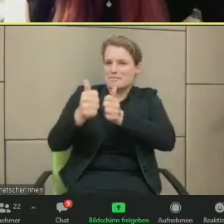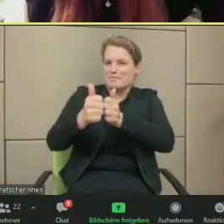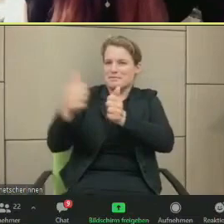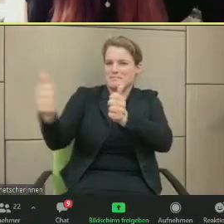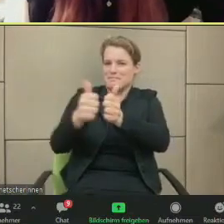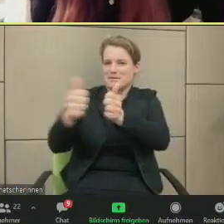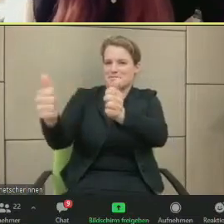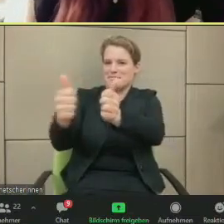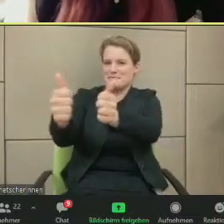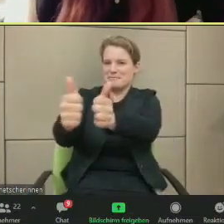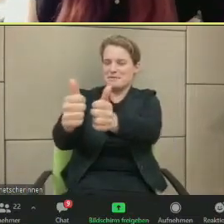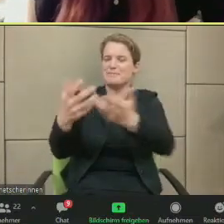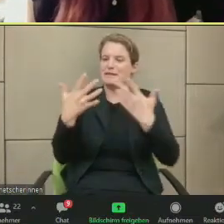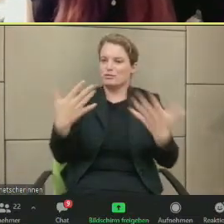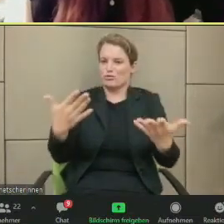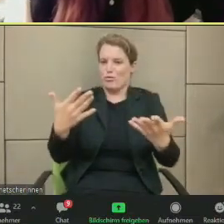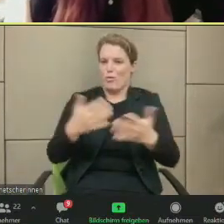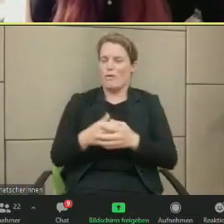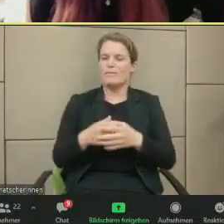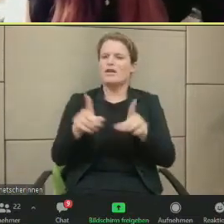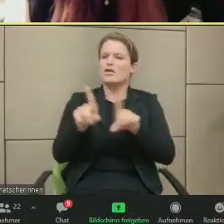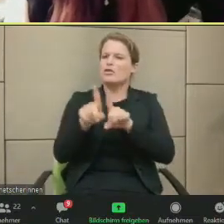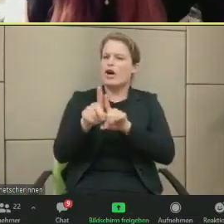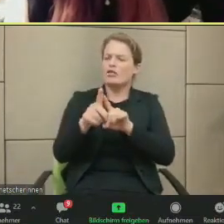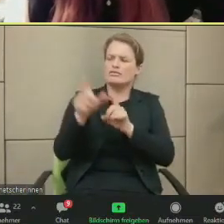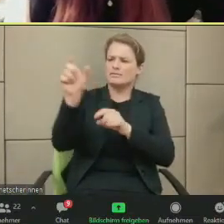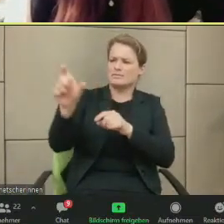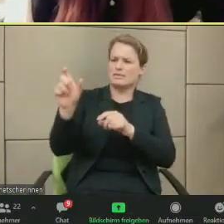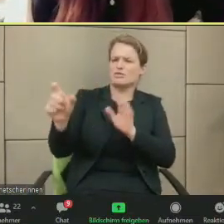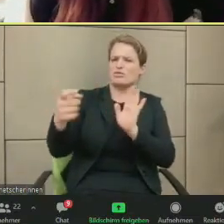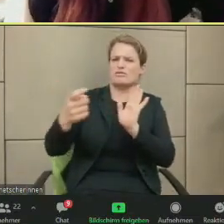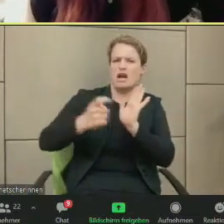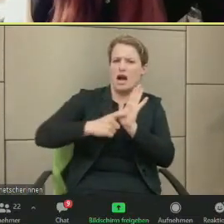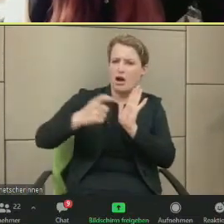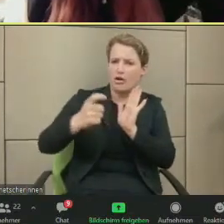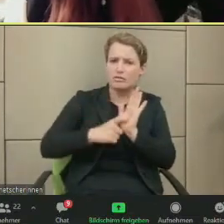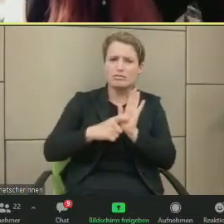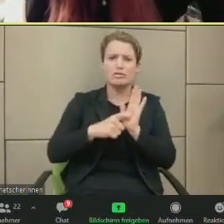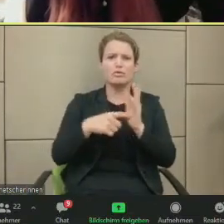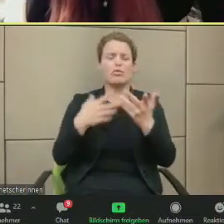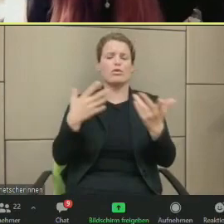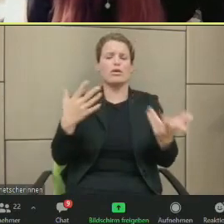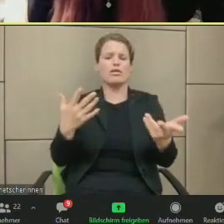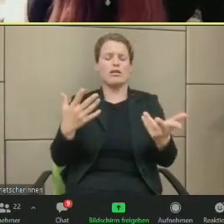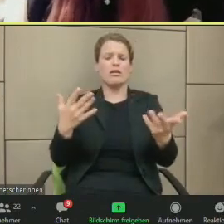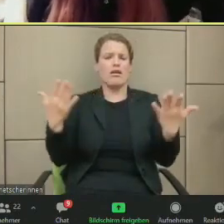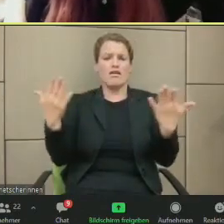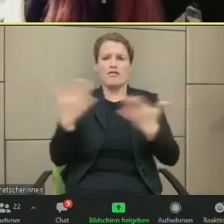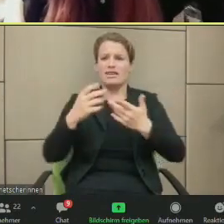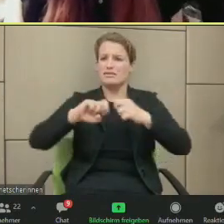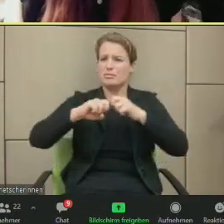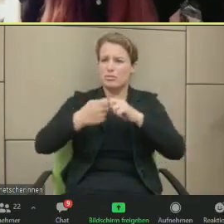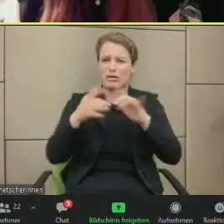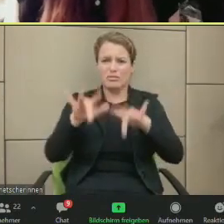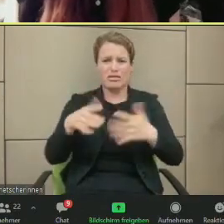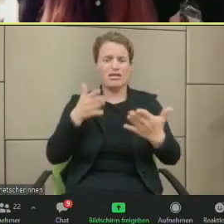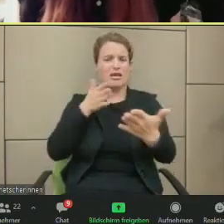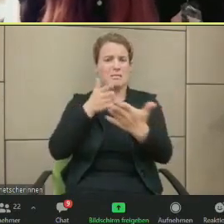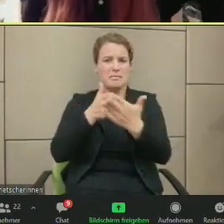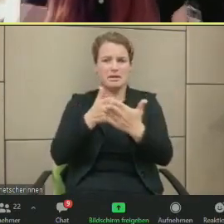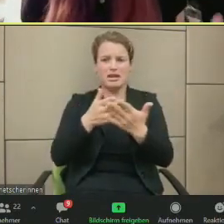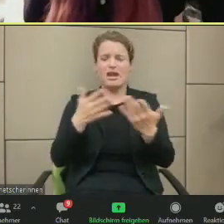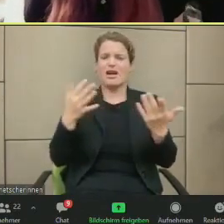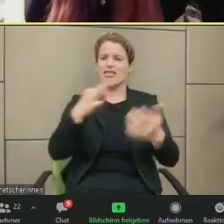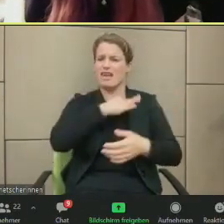diese Personen, vor welche Hürden werden diese Personen gestellt, was wünscht sich diese Personen, welche Ängste